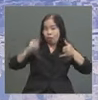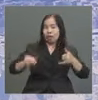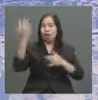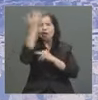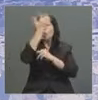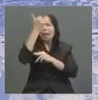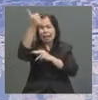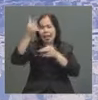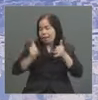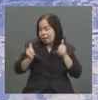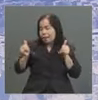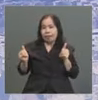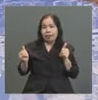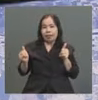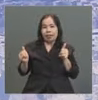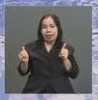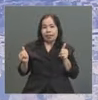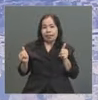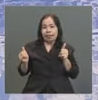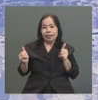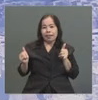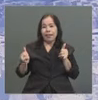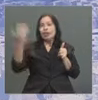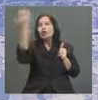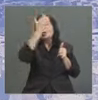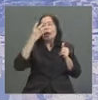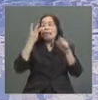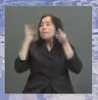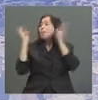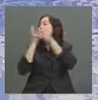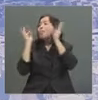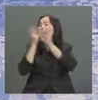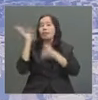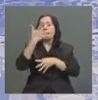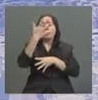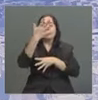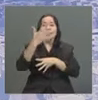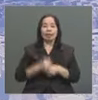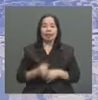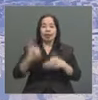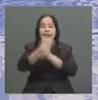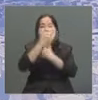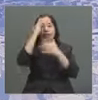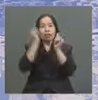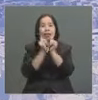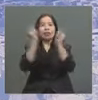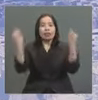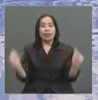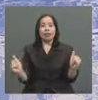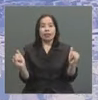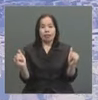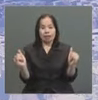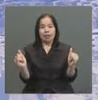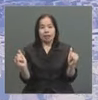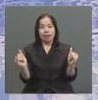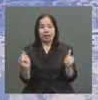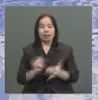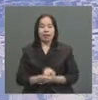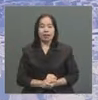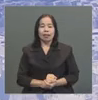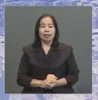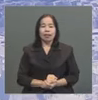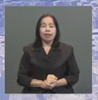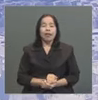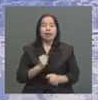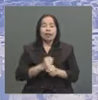วีด้วยกันได้ครับแต่คนละโซฟานะนะครับอยู่ด้วยกันได้ครับคนละห้องนะทำอย่างนี้ต